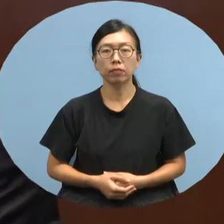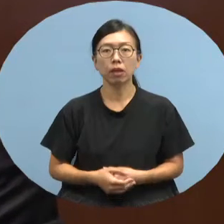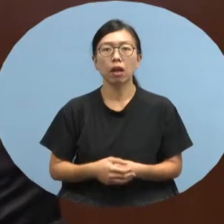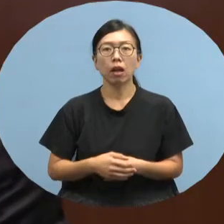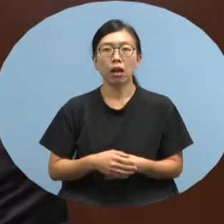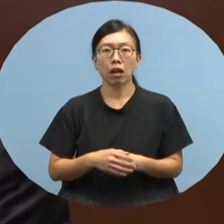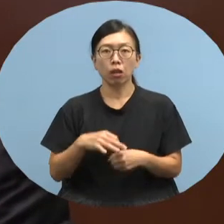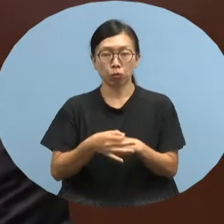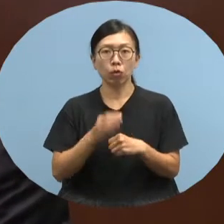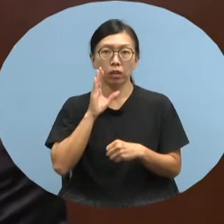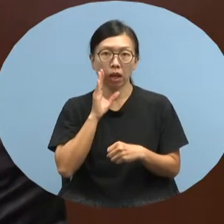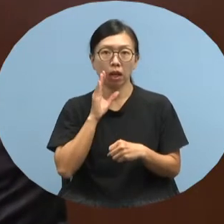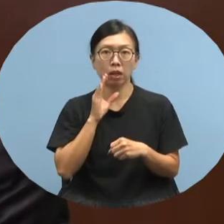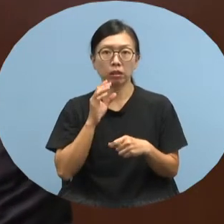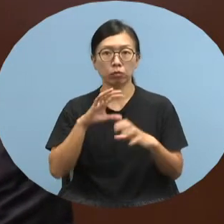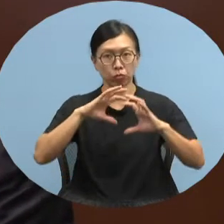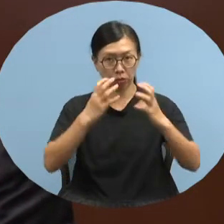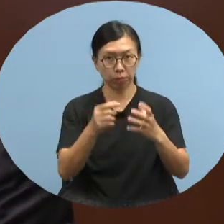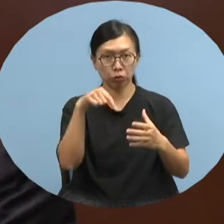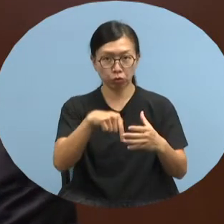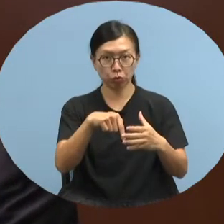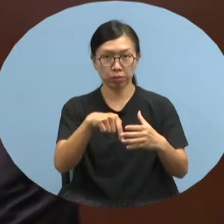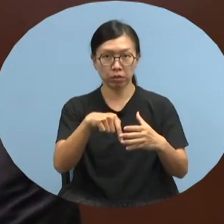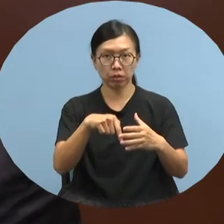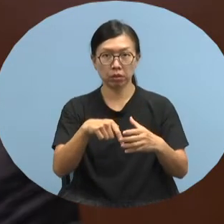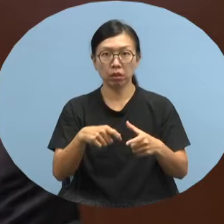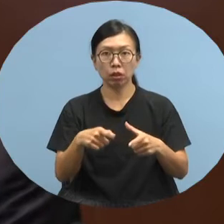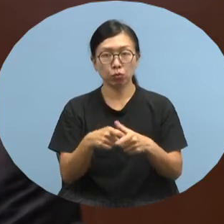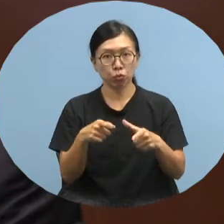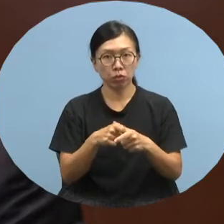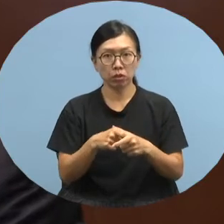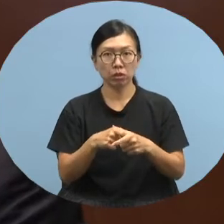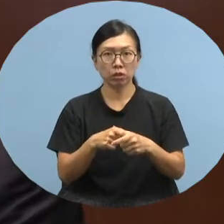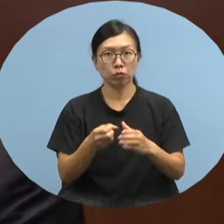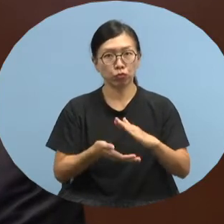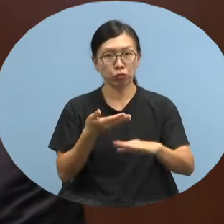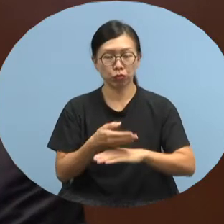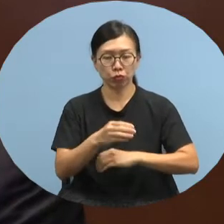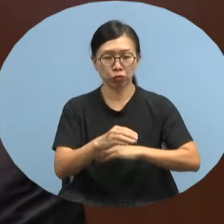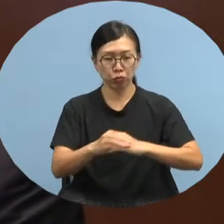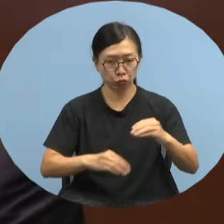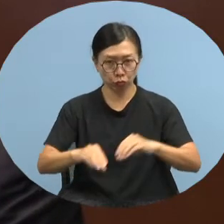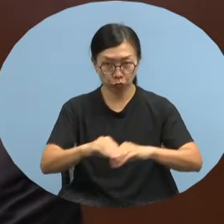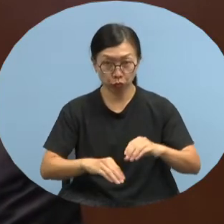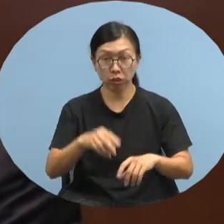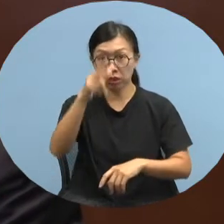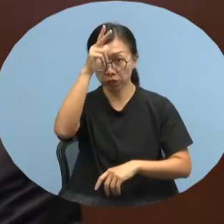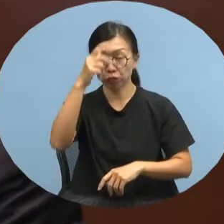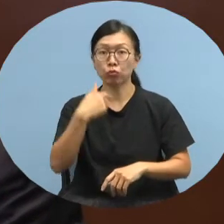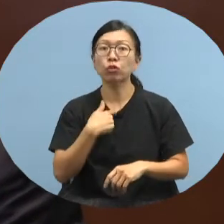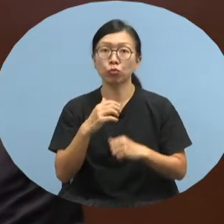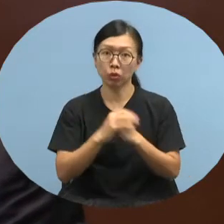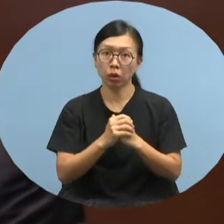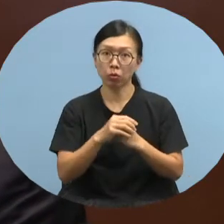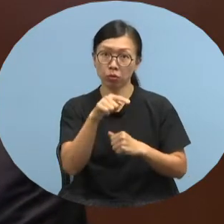國泰集團作出的企業重組，政府是要求